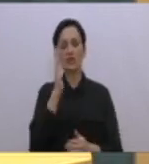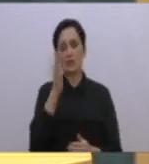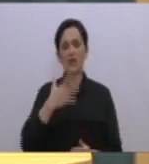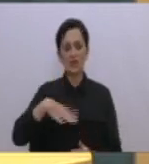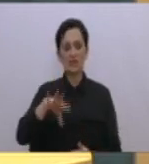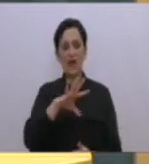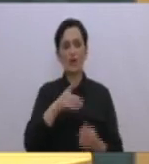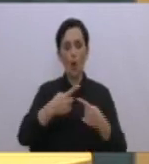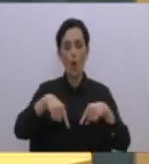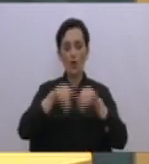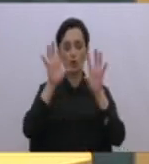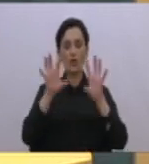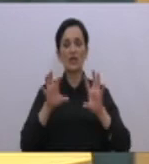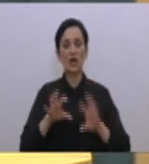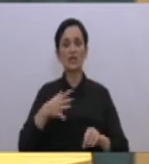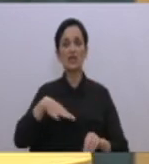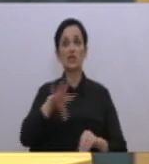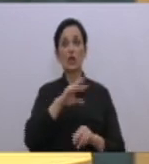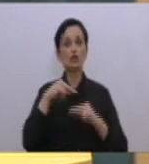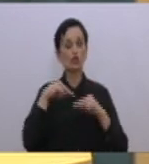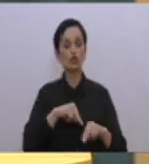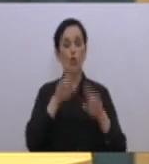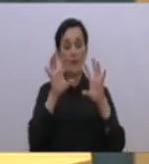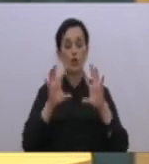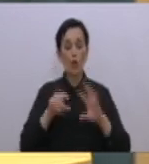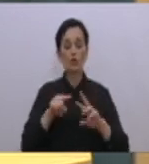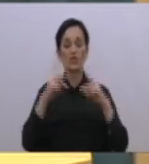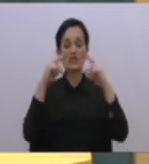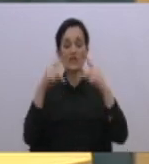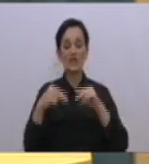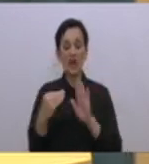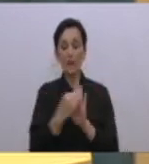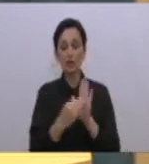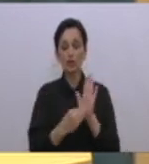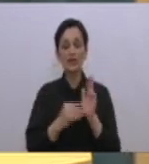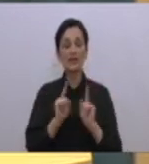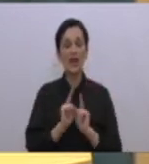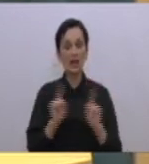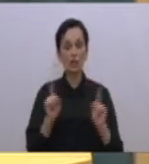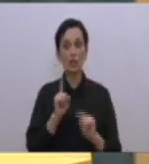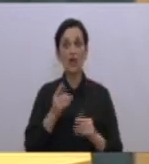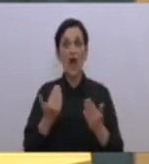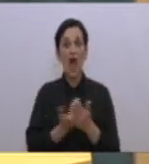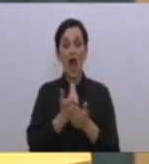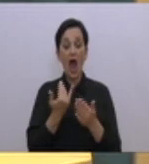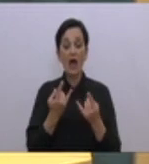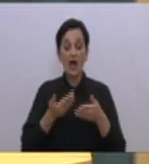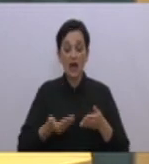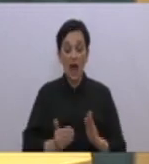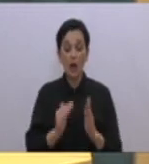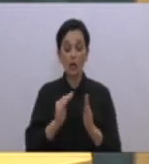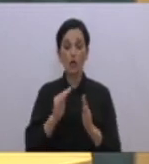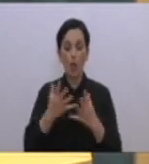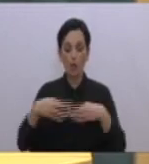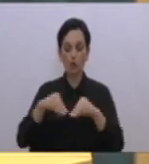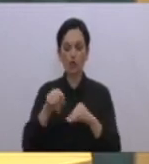საქართველოს ორგანული კანონი, საქართველოს შრომის კოდექსი და მასში ცვლილებების შეტანა, განსაკუთრებით ახალშობილის ოჯახში სოციალური